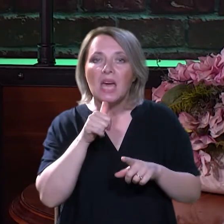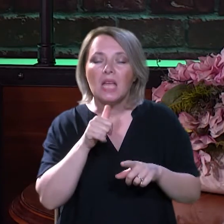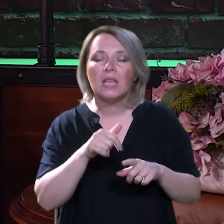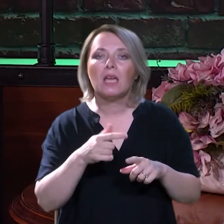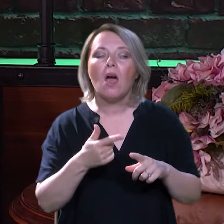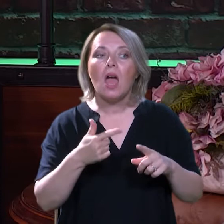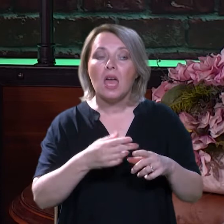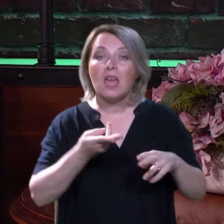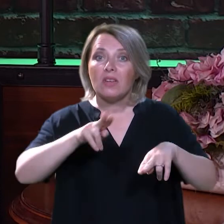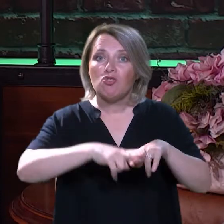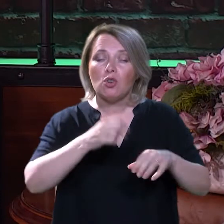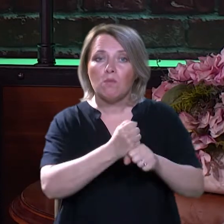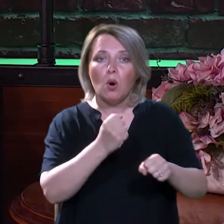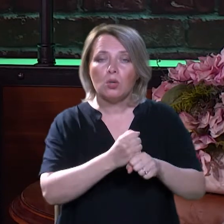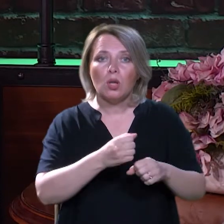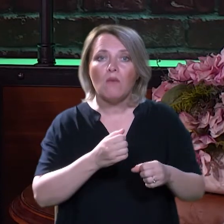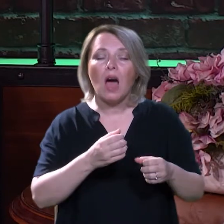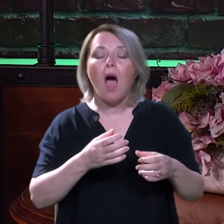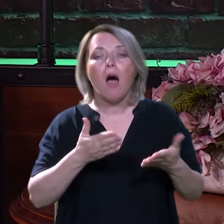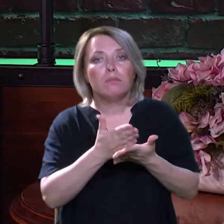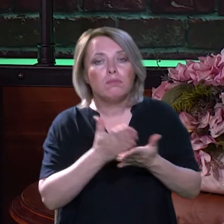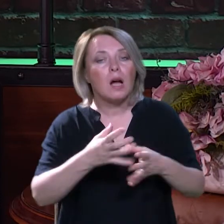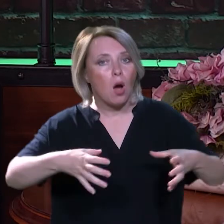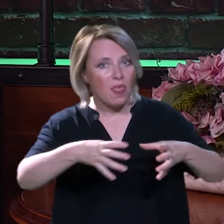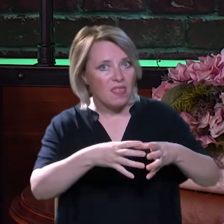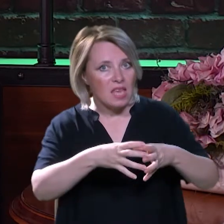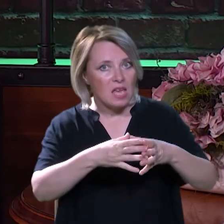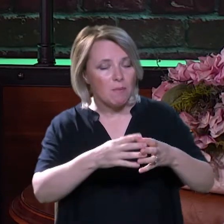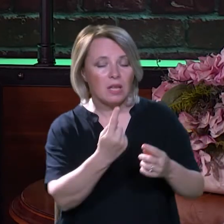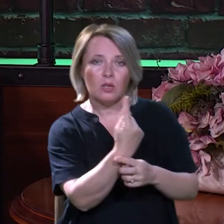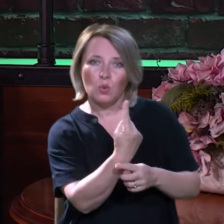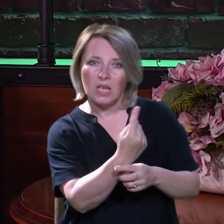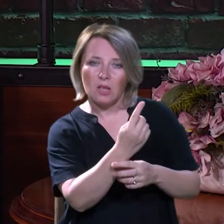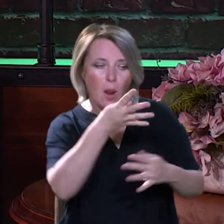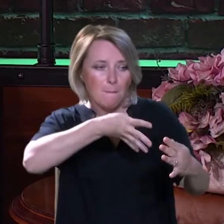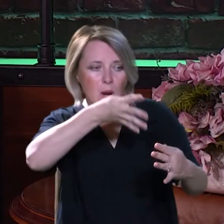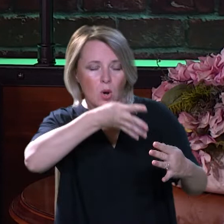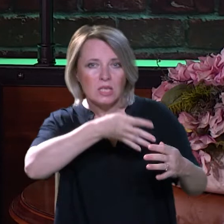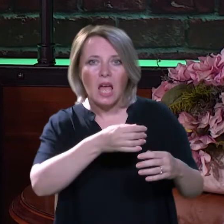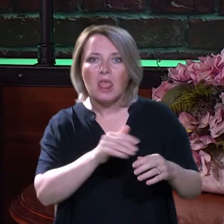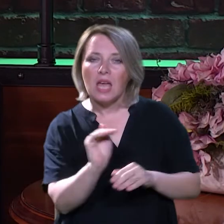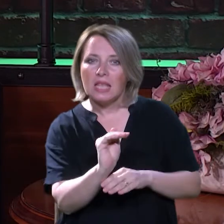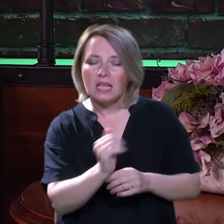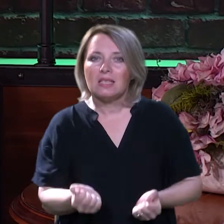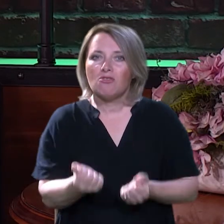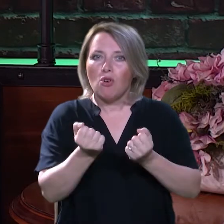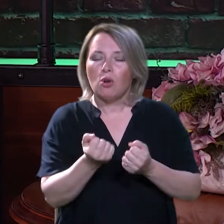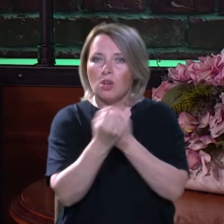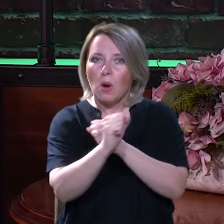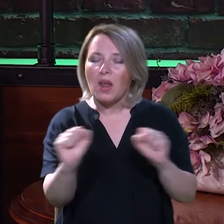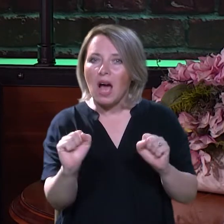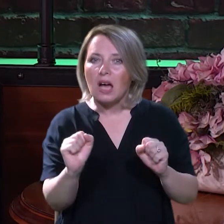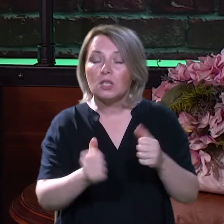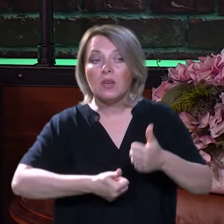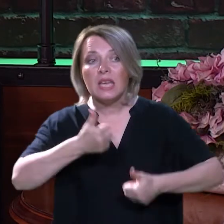većinu poslova zapravo odrađujemo kao tim kada su u pitanju individualne procjene djece, primjerice s teškoćama u razvoju ili